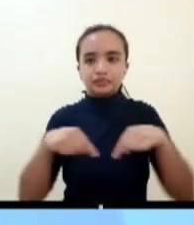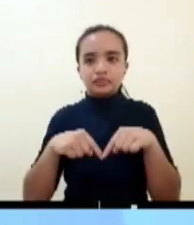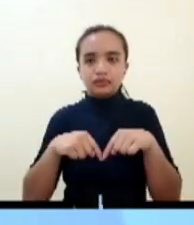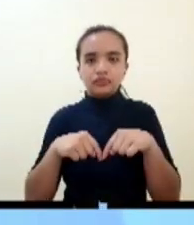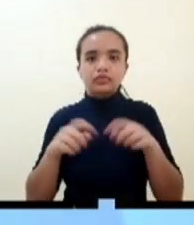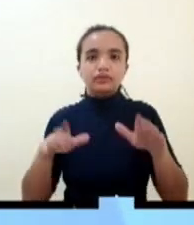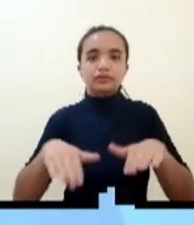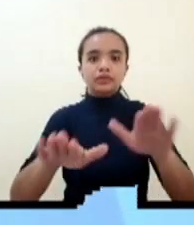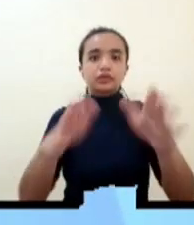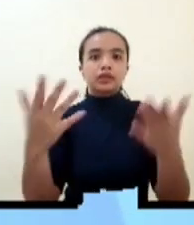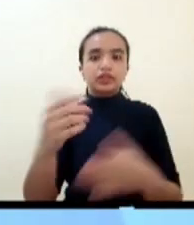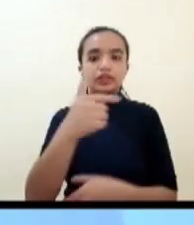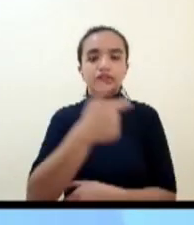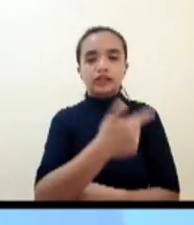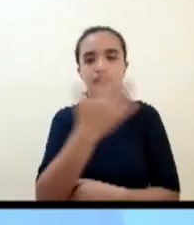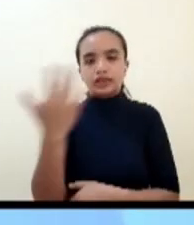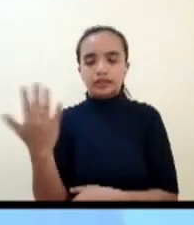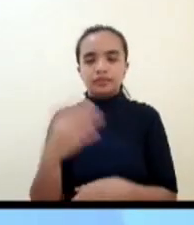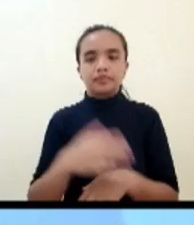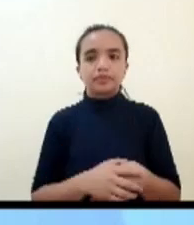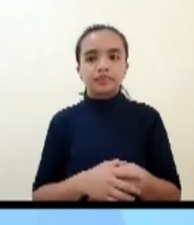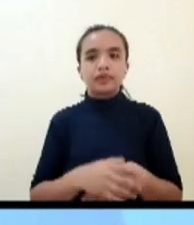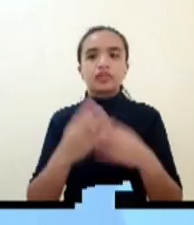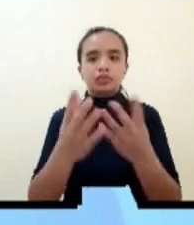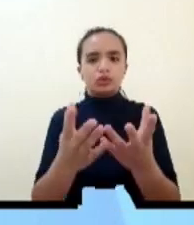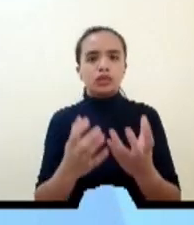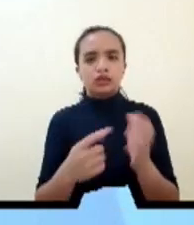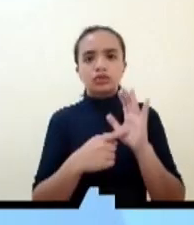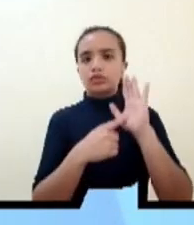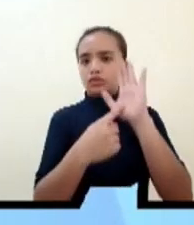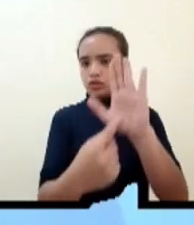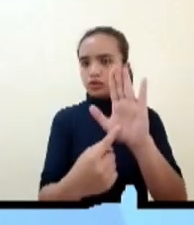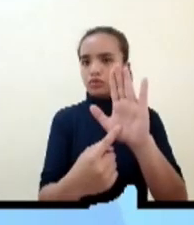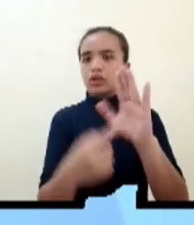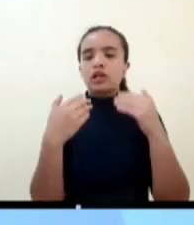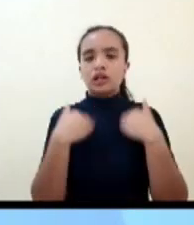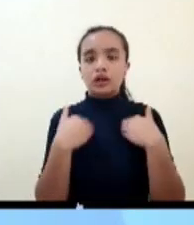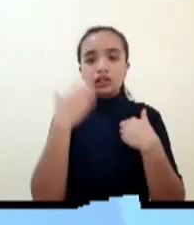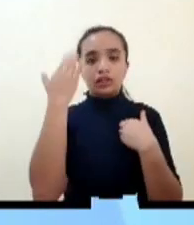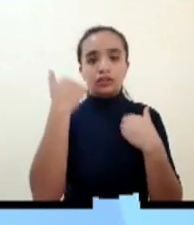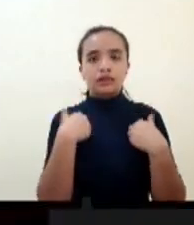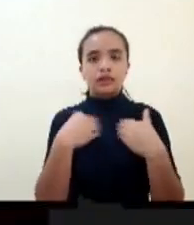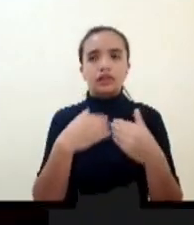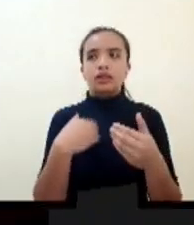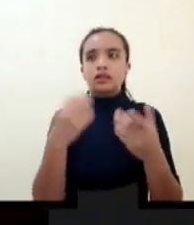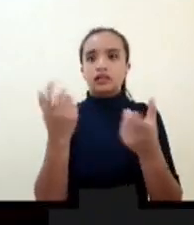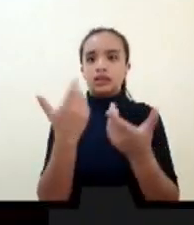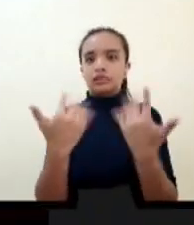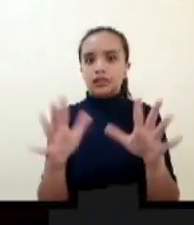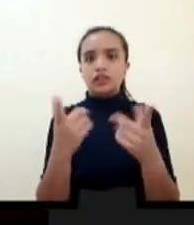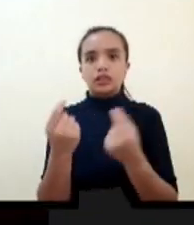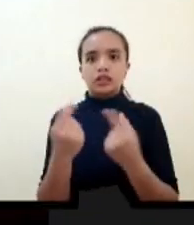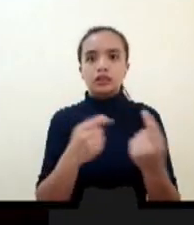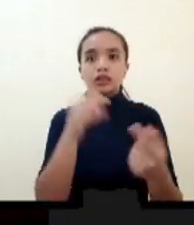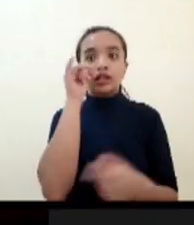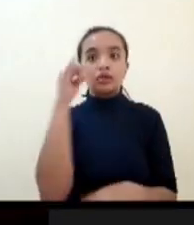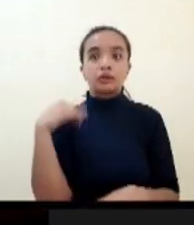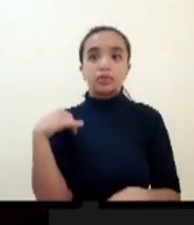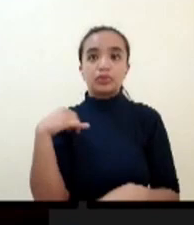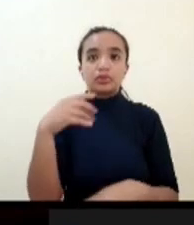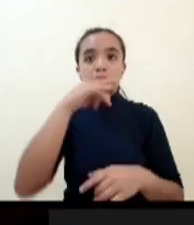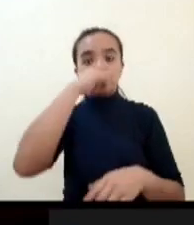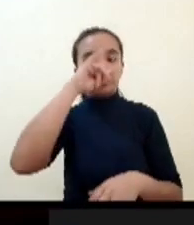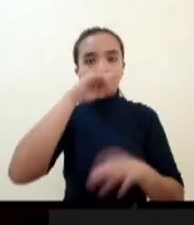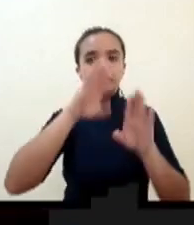Sarangani. Kaya gusto ko lang po ipakita, no, kasi mayroong output yung mga bata. Ito yung katatapos nila kahapon. This is